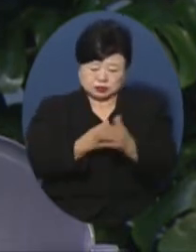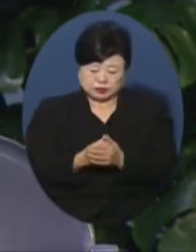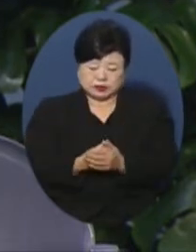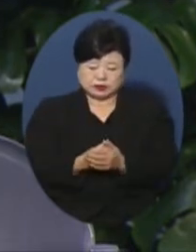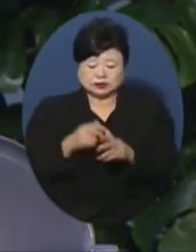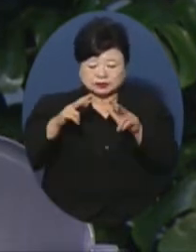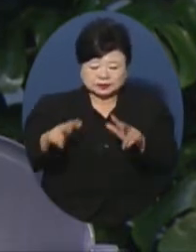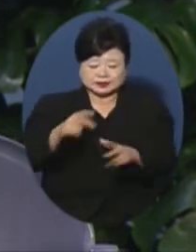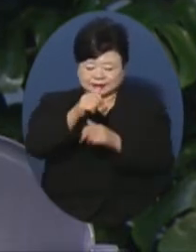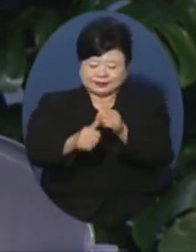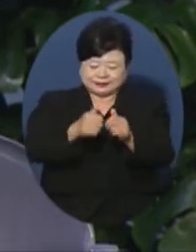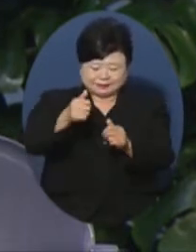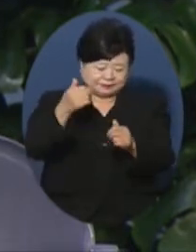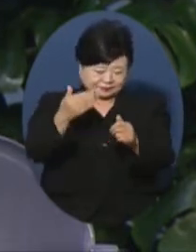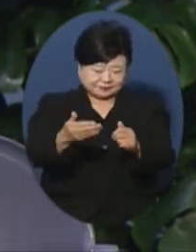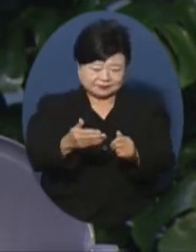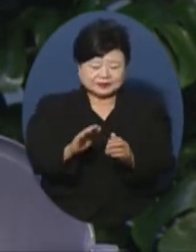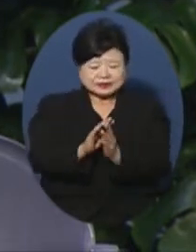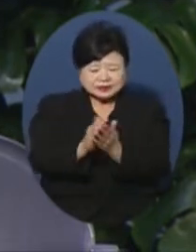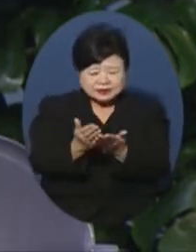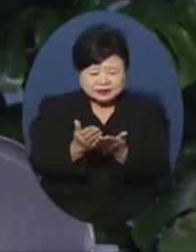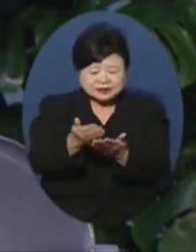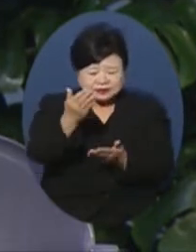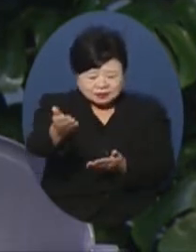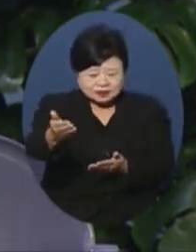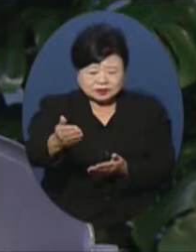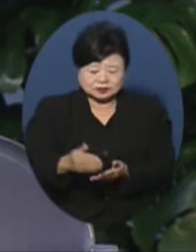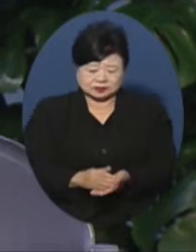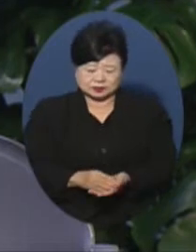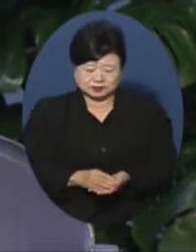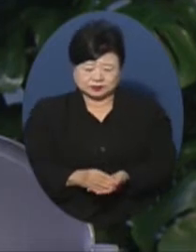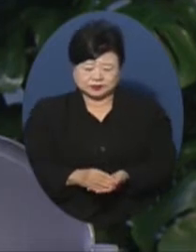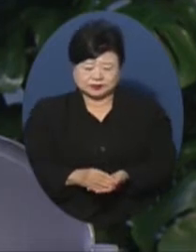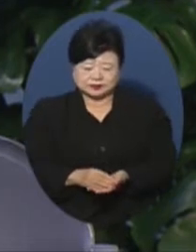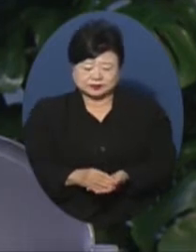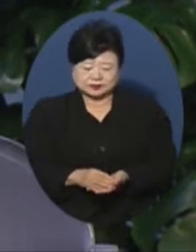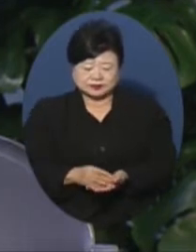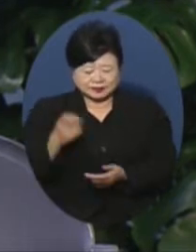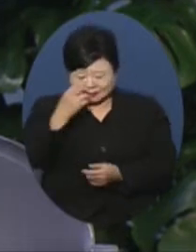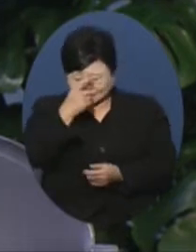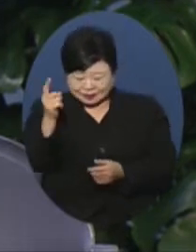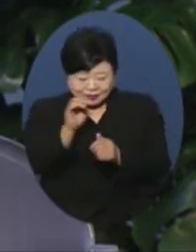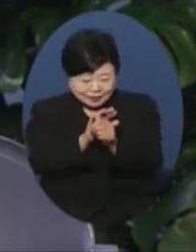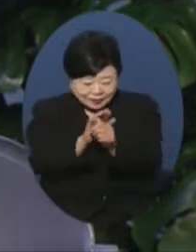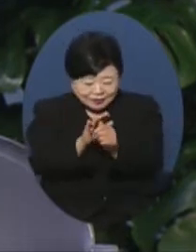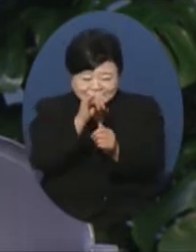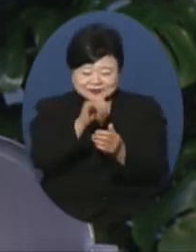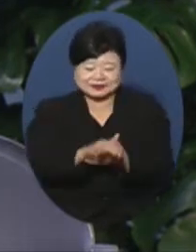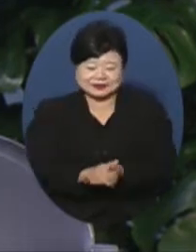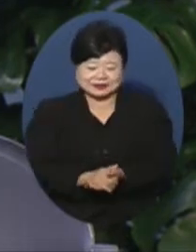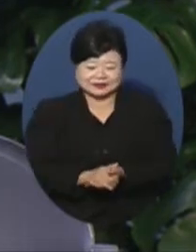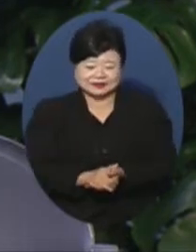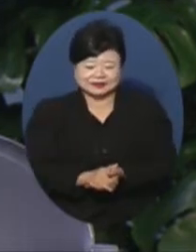때문에 이제는 하나님께서 친히 여러분을 지키고 돌아보시는 것입니다.